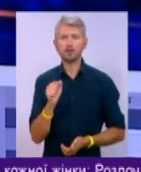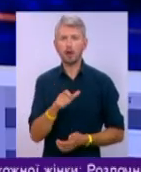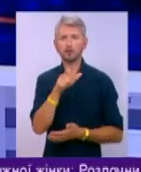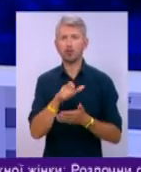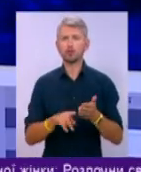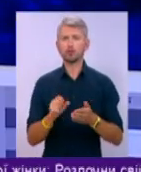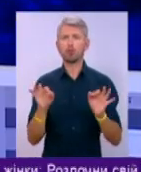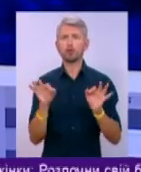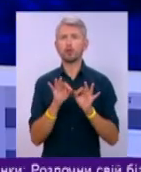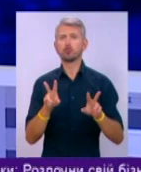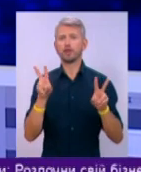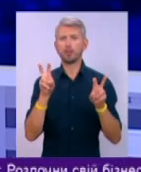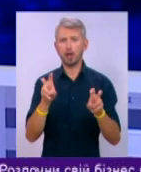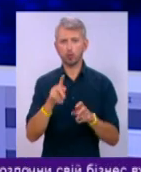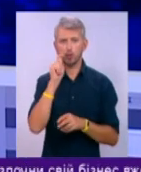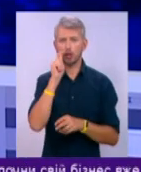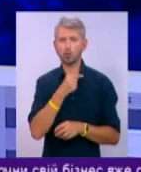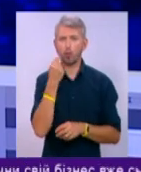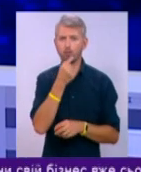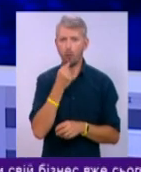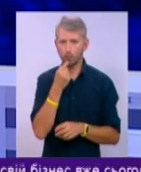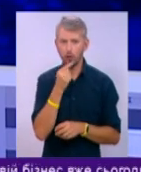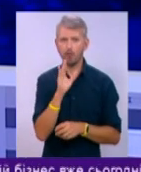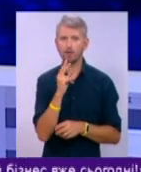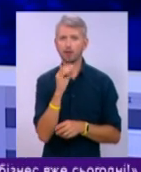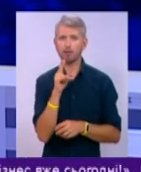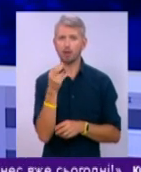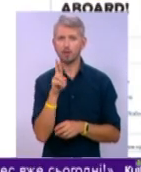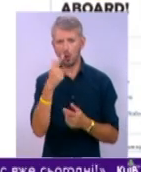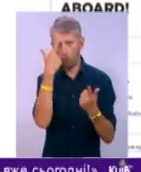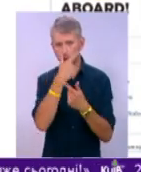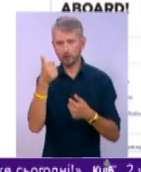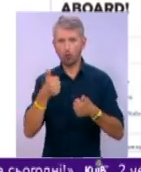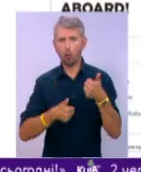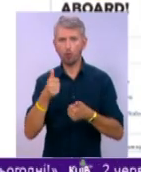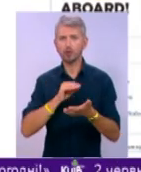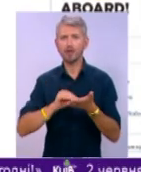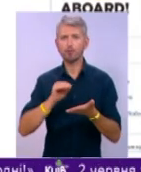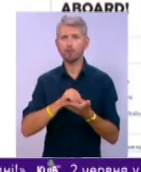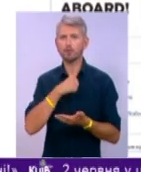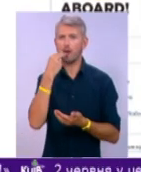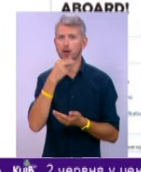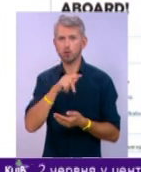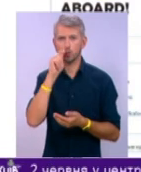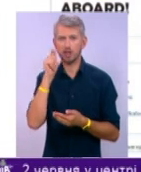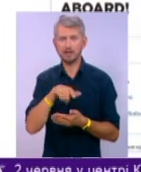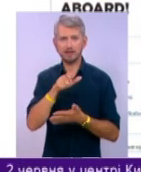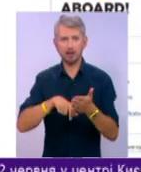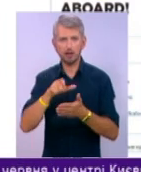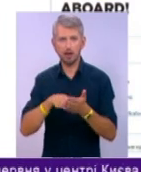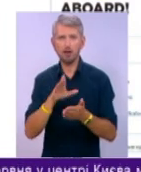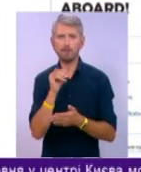5 000 гривень за статтю на музичну тематику українською мовою. Вікіпедія оголосила конкурс авторів найкращих українських